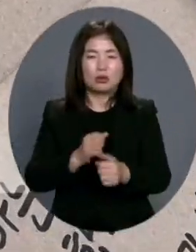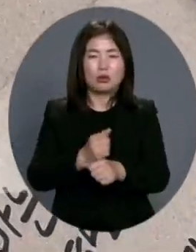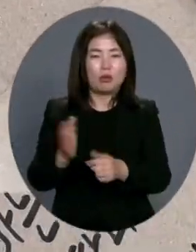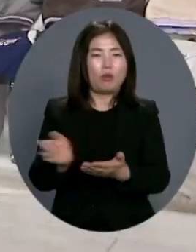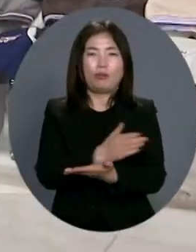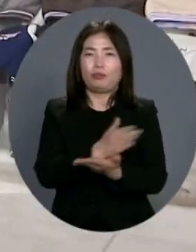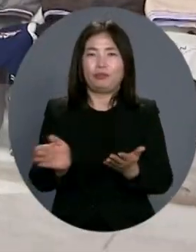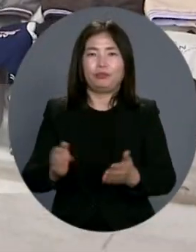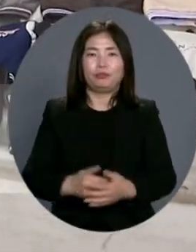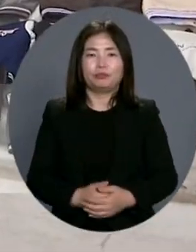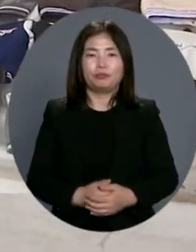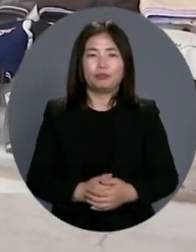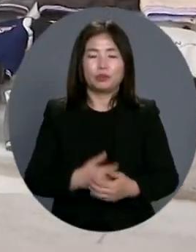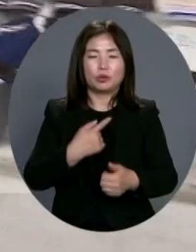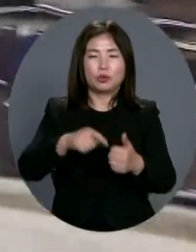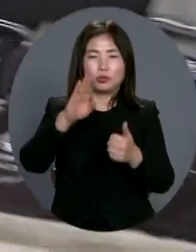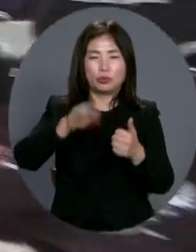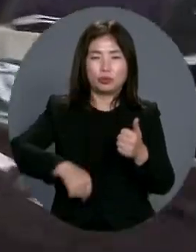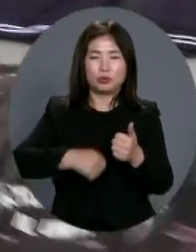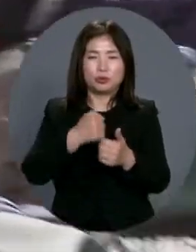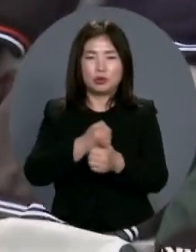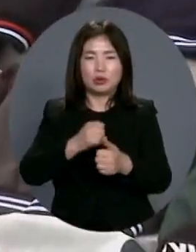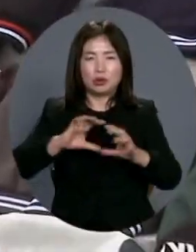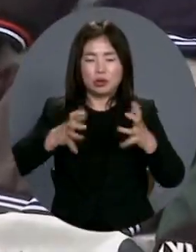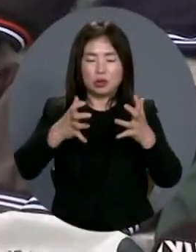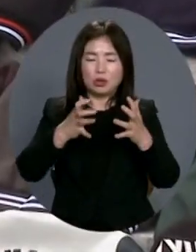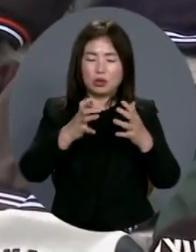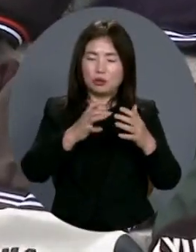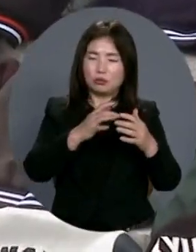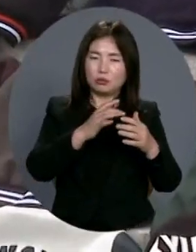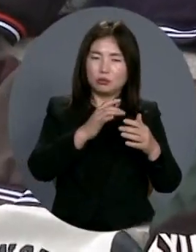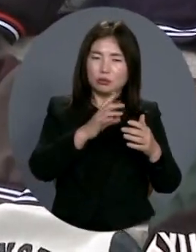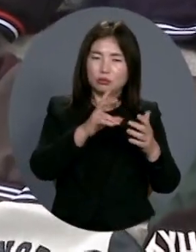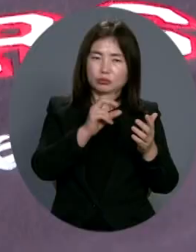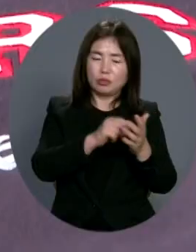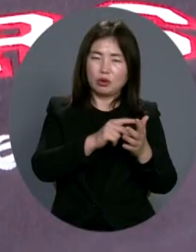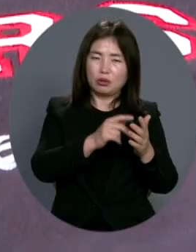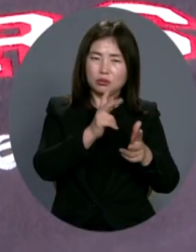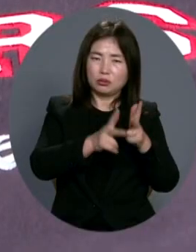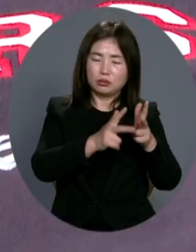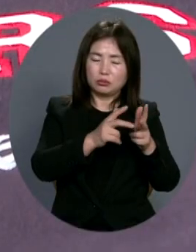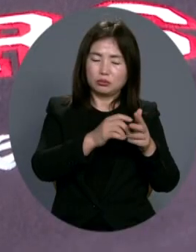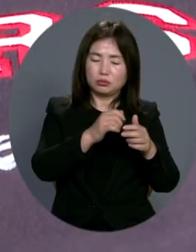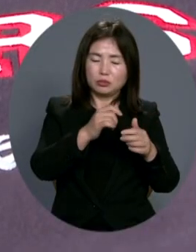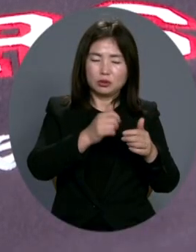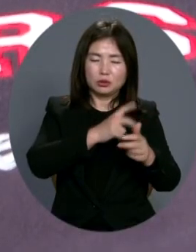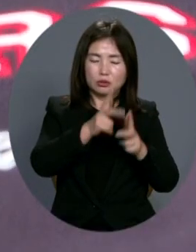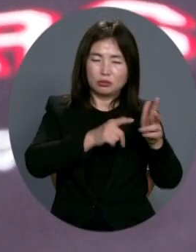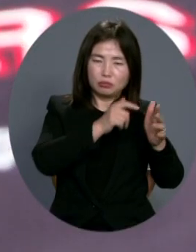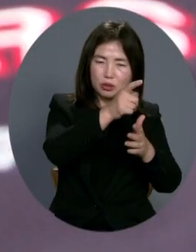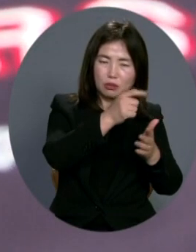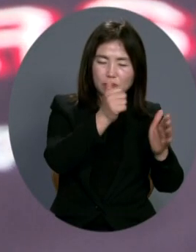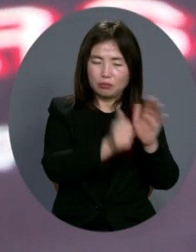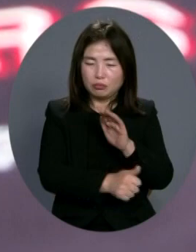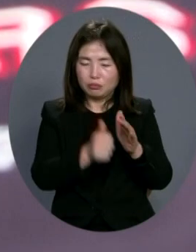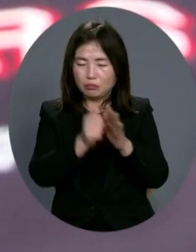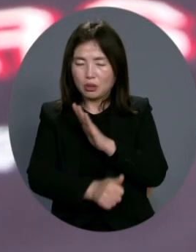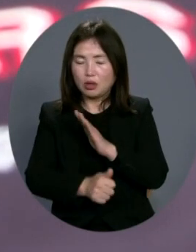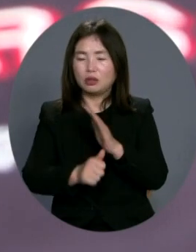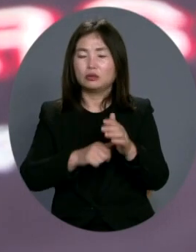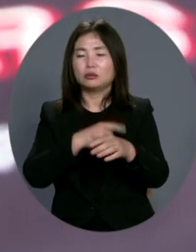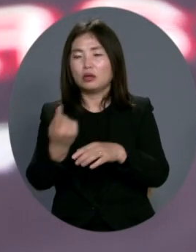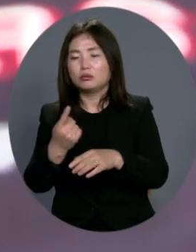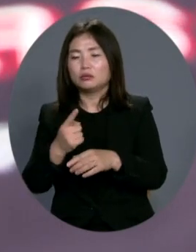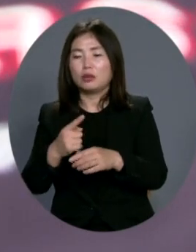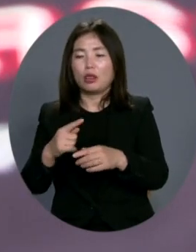전무했다는 겁니다. 교육부 지정 글로컬 대학 탈락을 무마하기 위한 급조된 카드에 불과하다는 격앙된 반응도 터져나오고